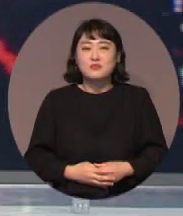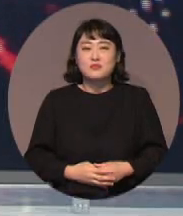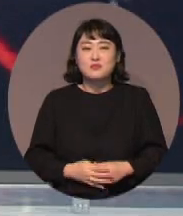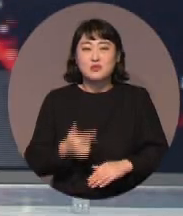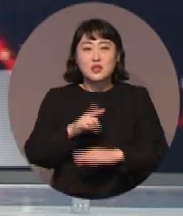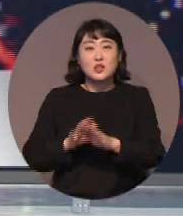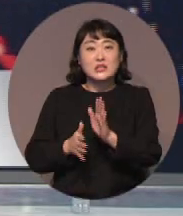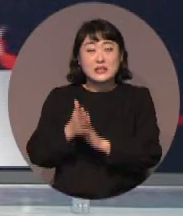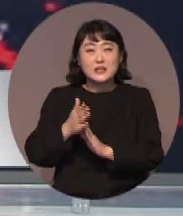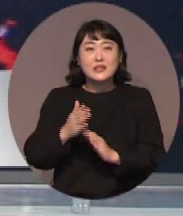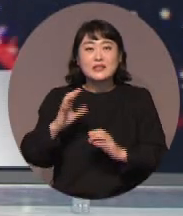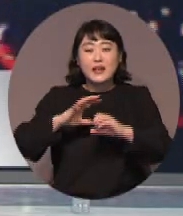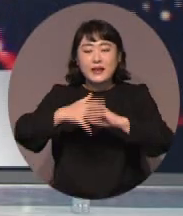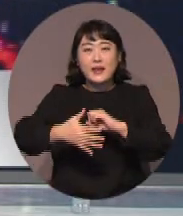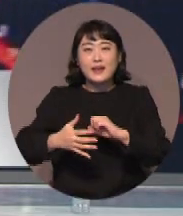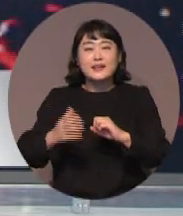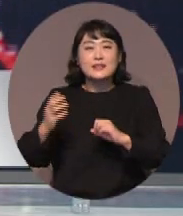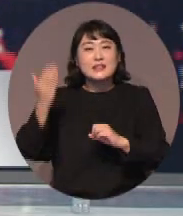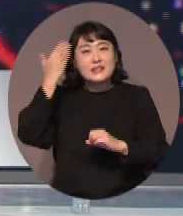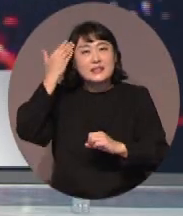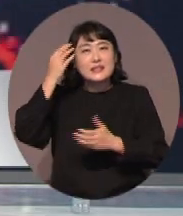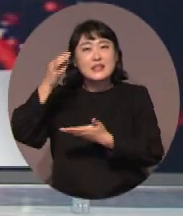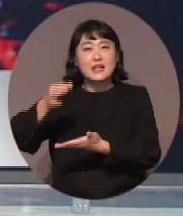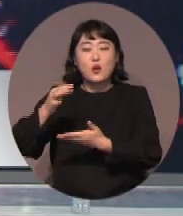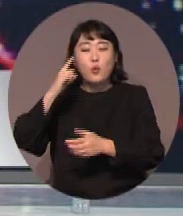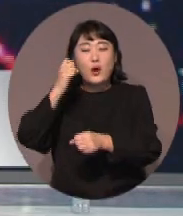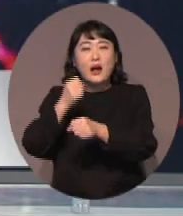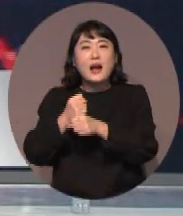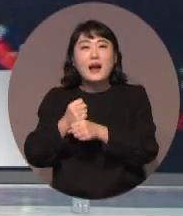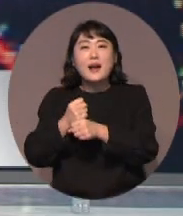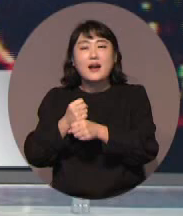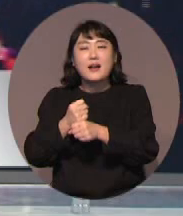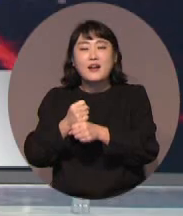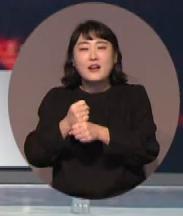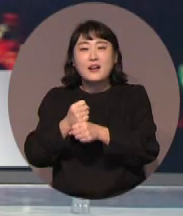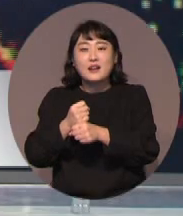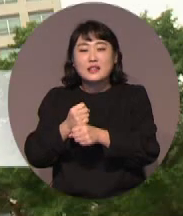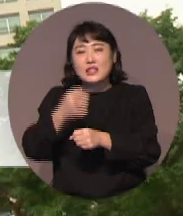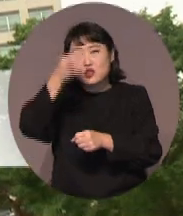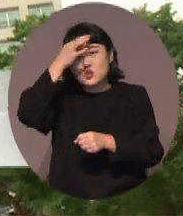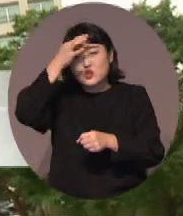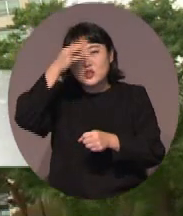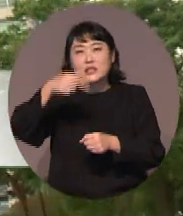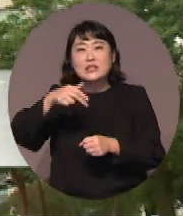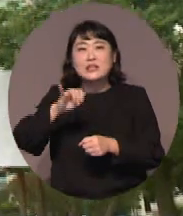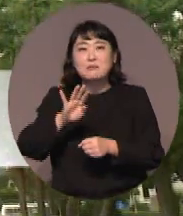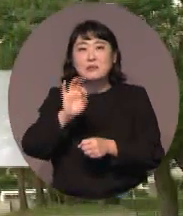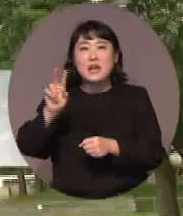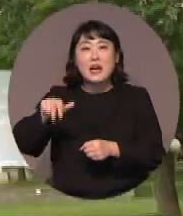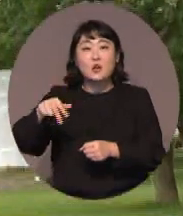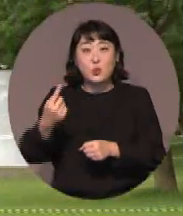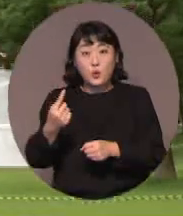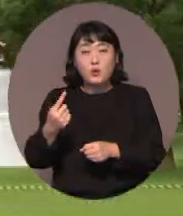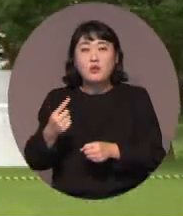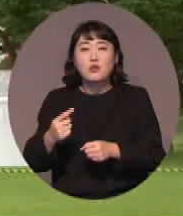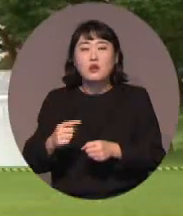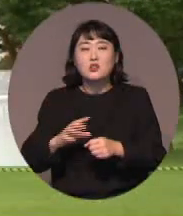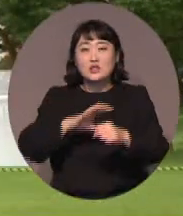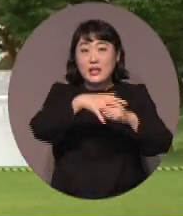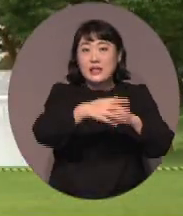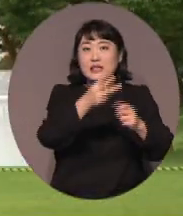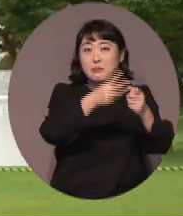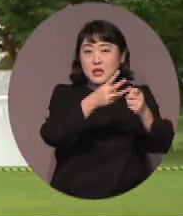대전시가 세계 지식재산 기구가 발표한 과학기술 지배학도 부분에서 전 세계 3위 아시아에서는 1위를